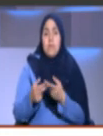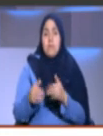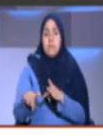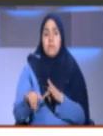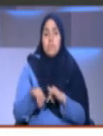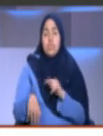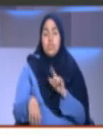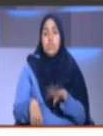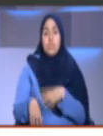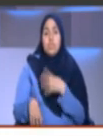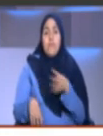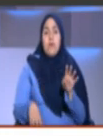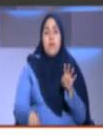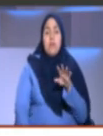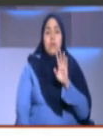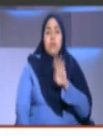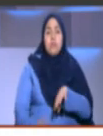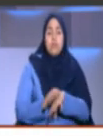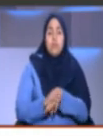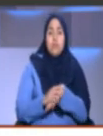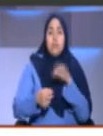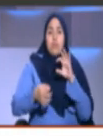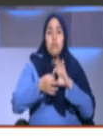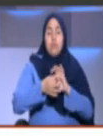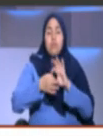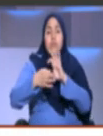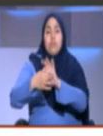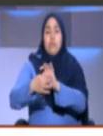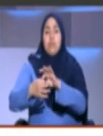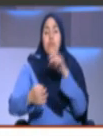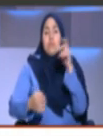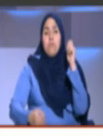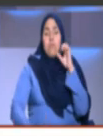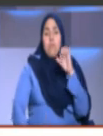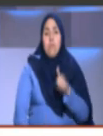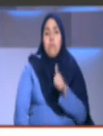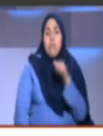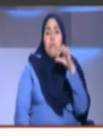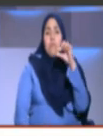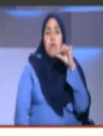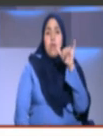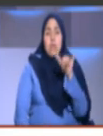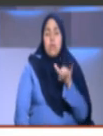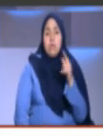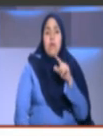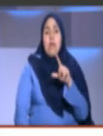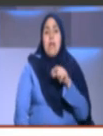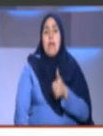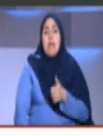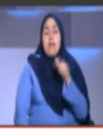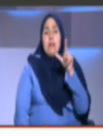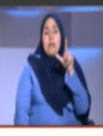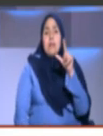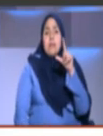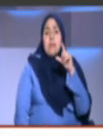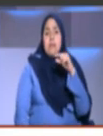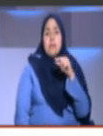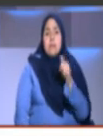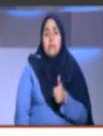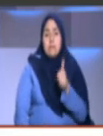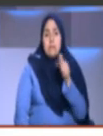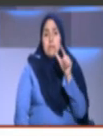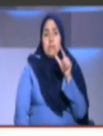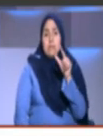سيناء بالوادي والدلتا ومدن القناة يأتي ضمن مشروع القوم لتنمية وتعمير سيناء. مشروعات في قطاع الصناعة،